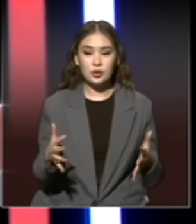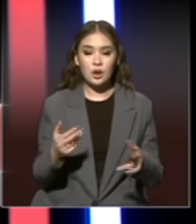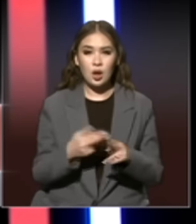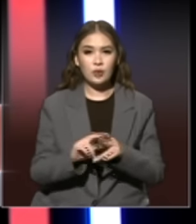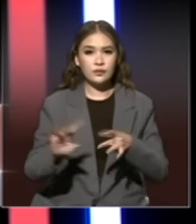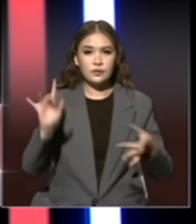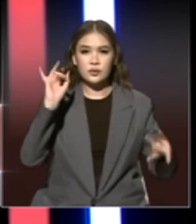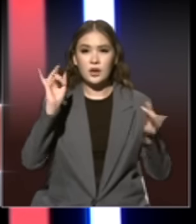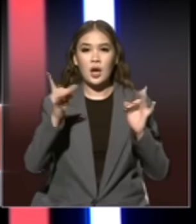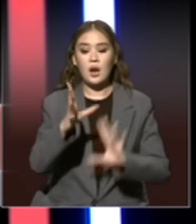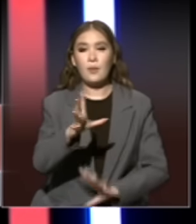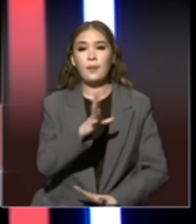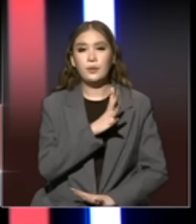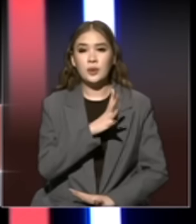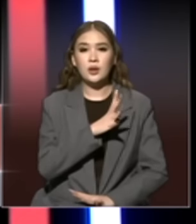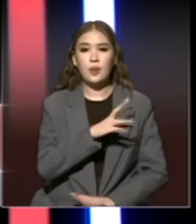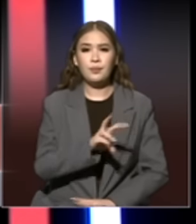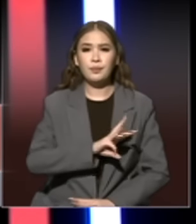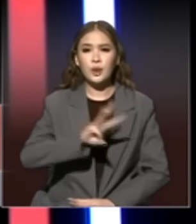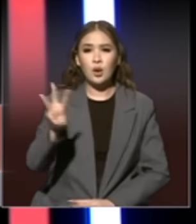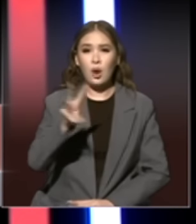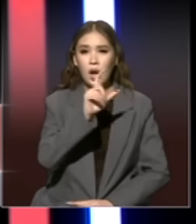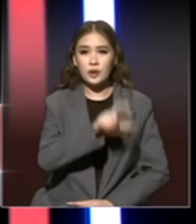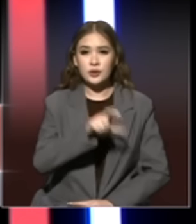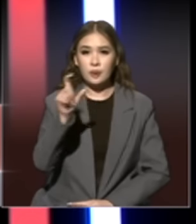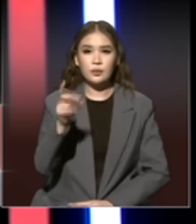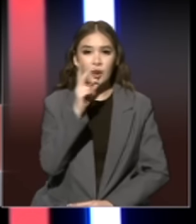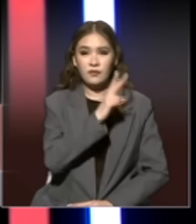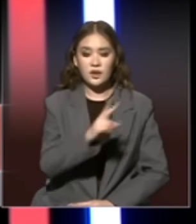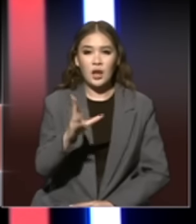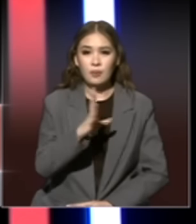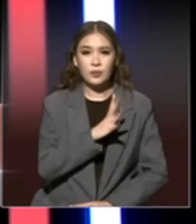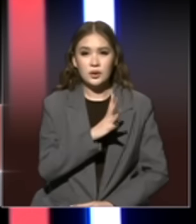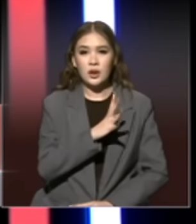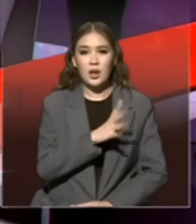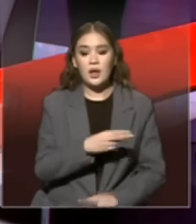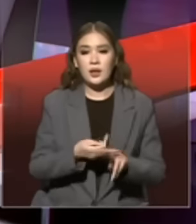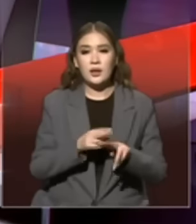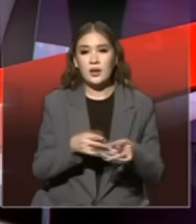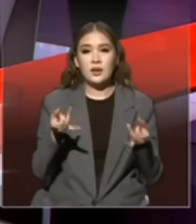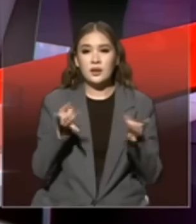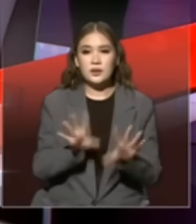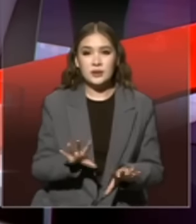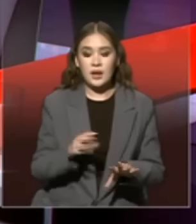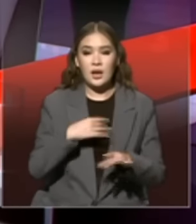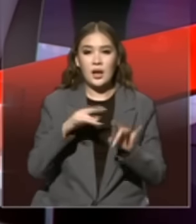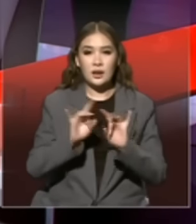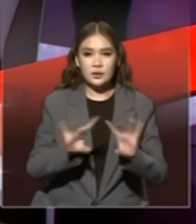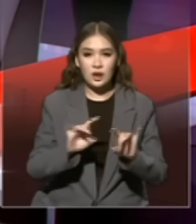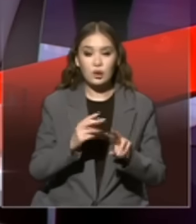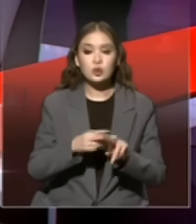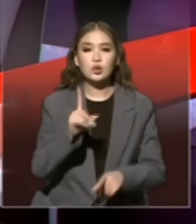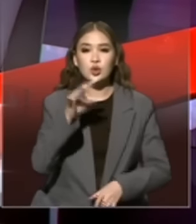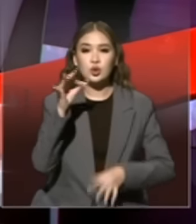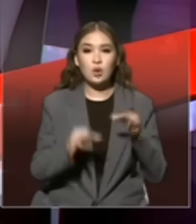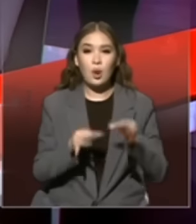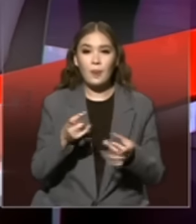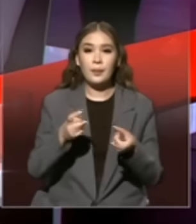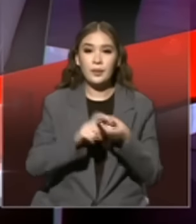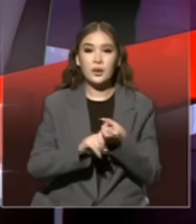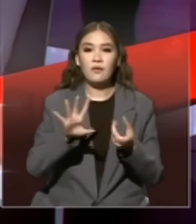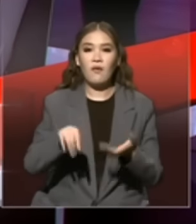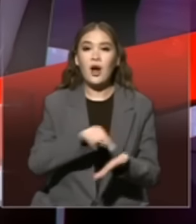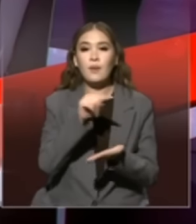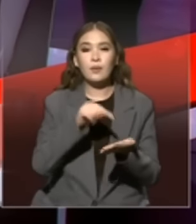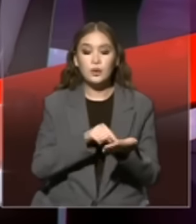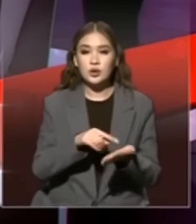дүрлігу алып келді ғой. Миллиондаған адам көрді деп пікір айтып отырған жоқпын. Мен негізінен қазір осы хабарымыздың бірінші бөлігінде осы сот процесіне қатысты сұрақтарды ғана қойып алғым